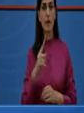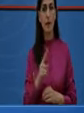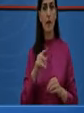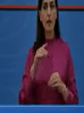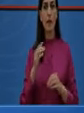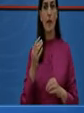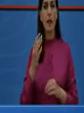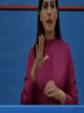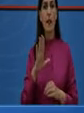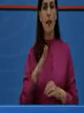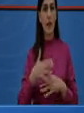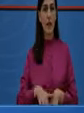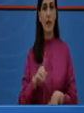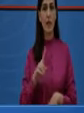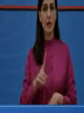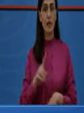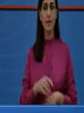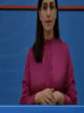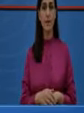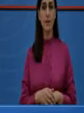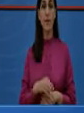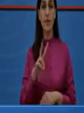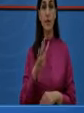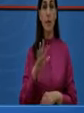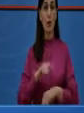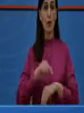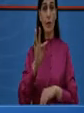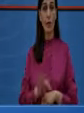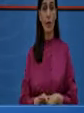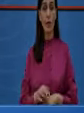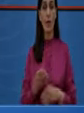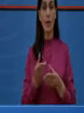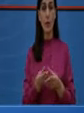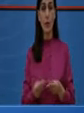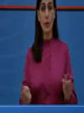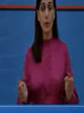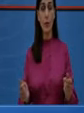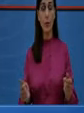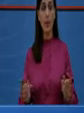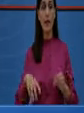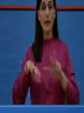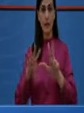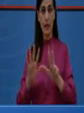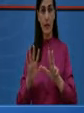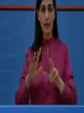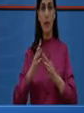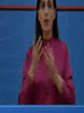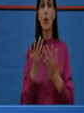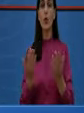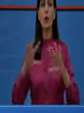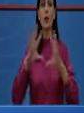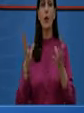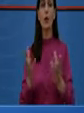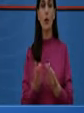në Mirdit, Lezhë dhe Kukës. Në 24 orët e fundit janë shëruar 8 qytetarë, duke çuar